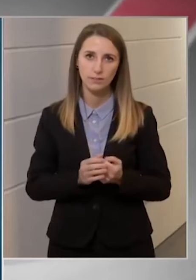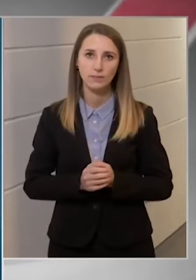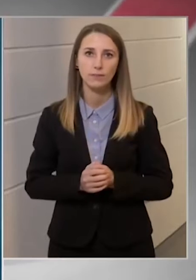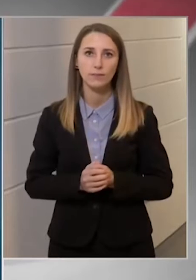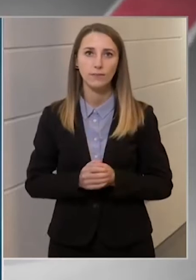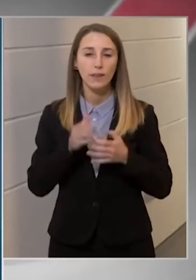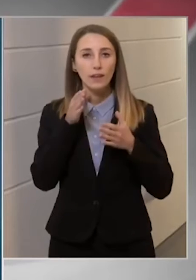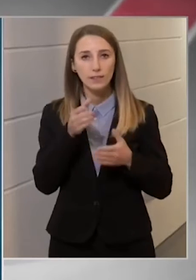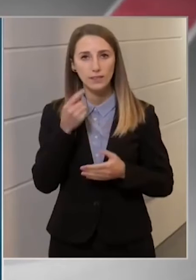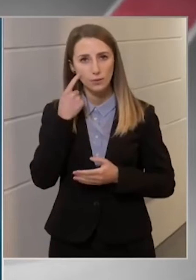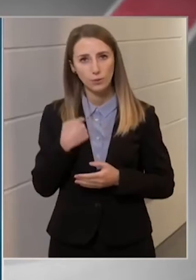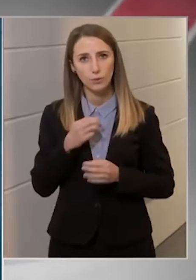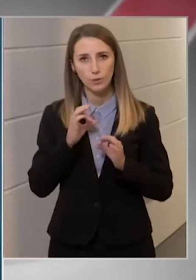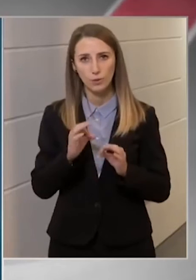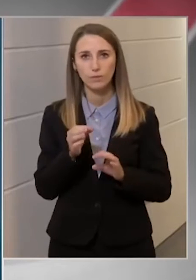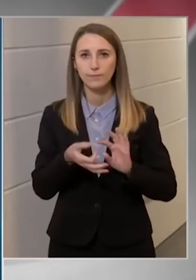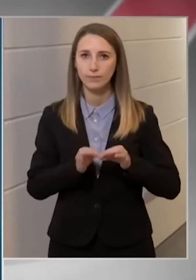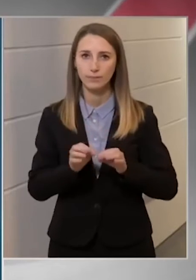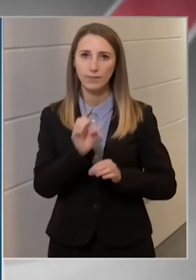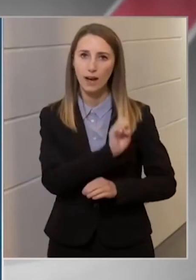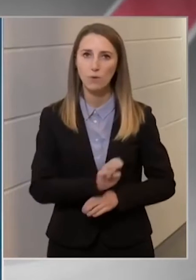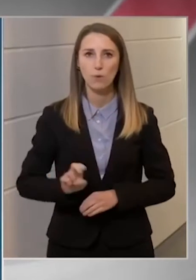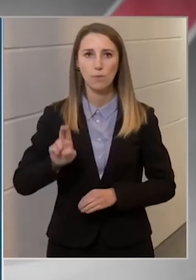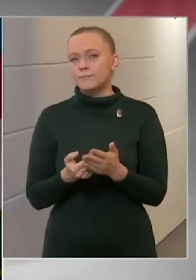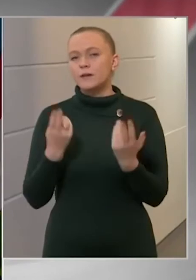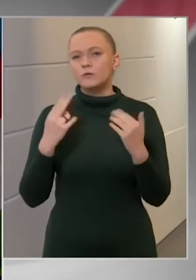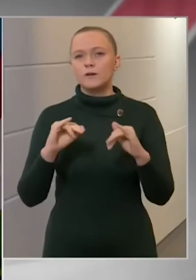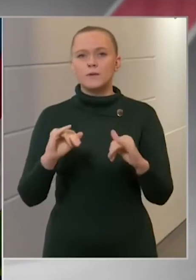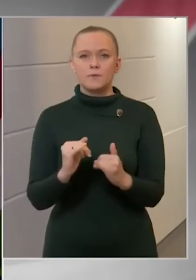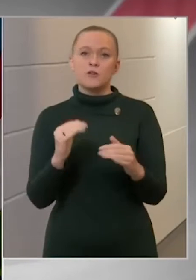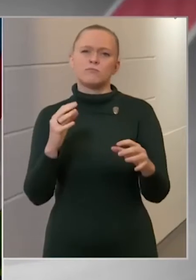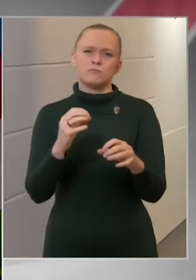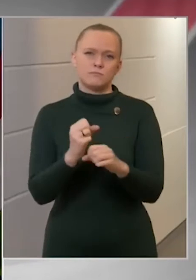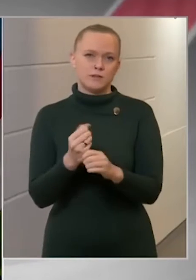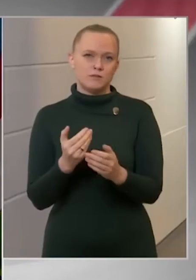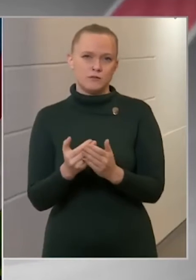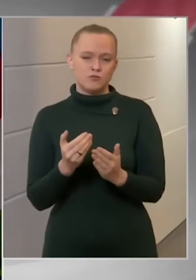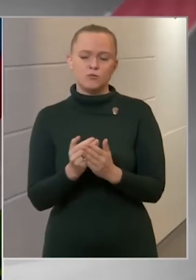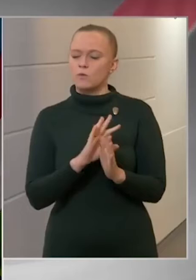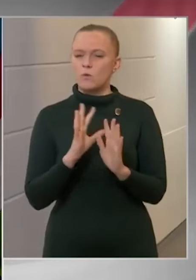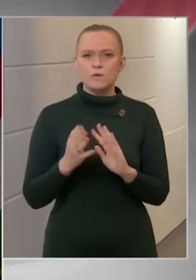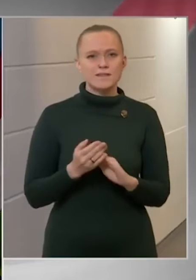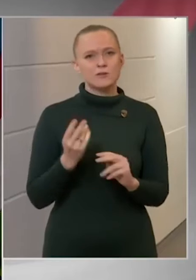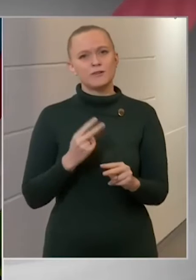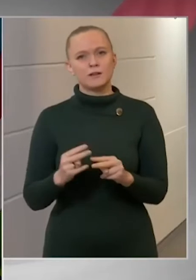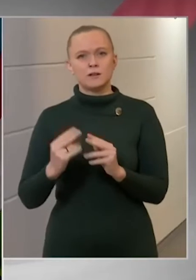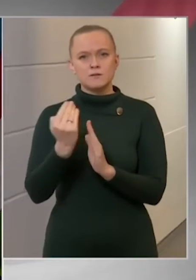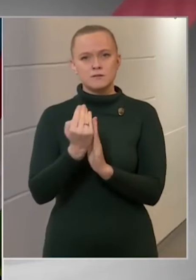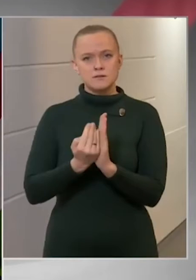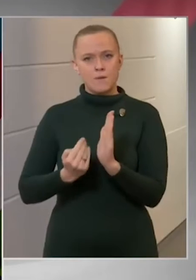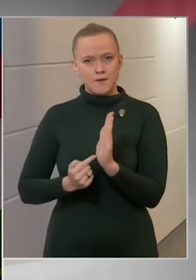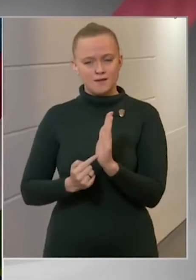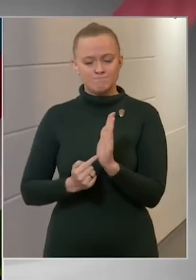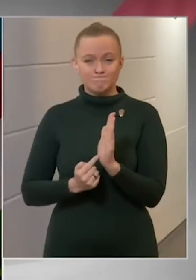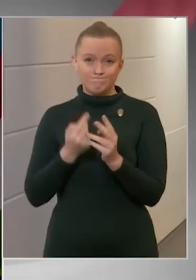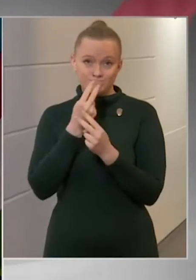azt mondta, azért lett hirtelen magas az új megbetegedések száma, mert elkezdték az antigén alapú tesztek végzését, amelyek